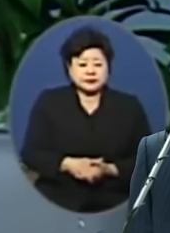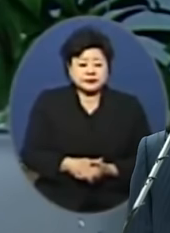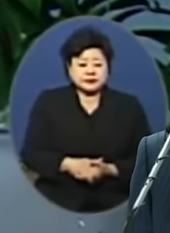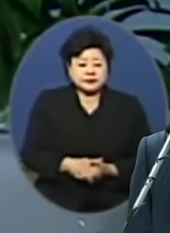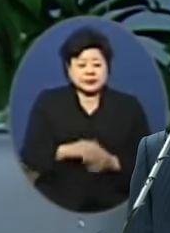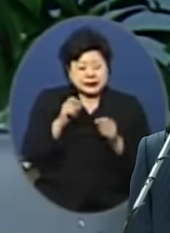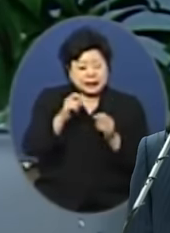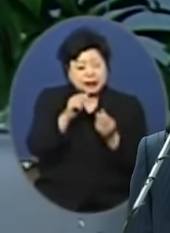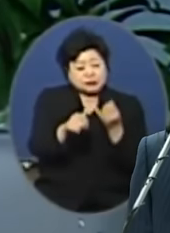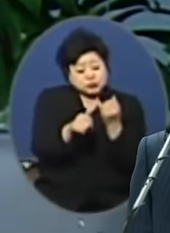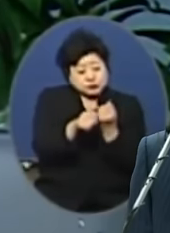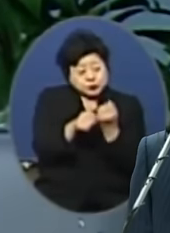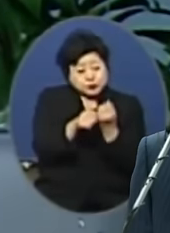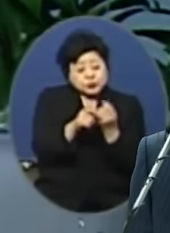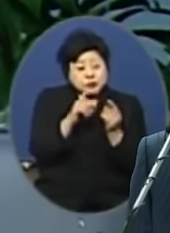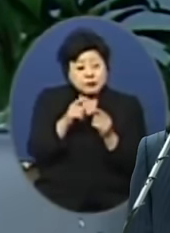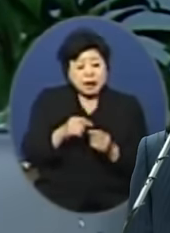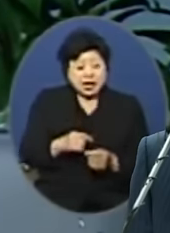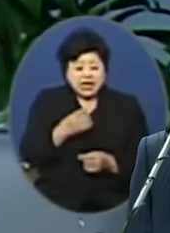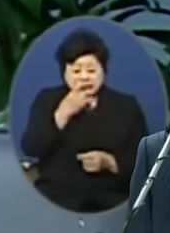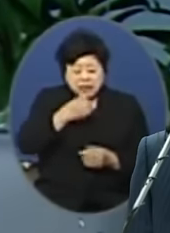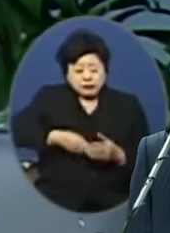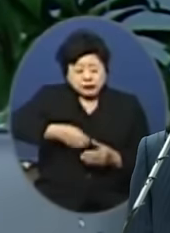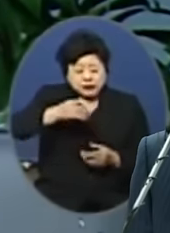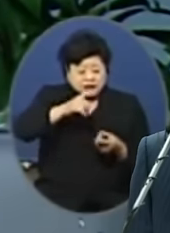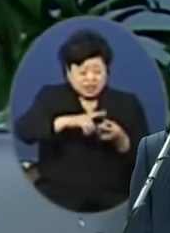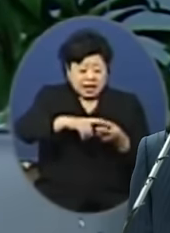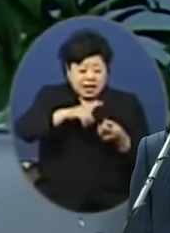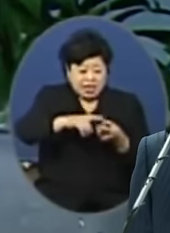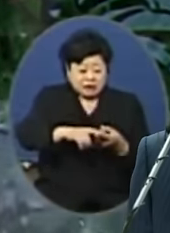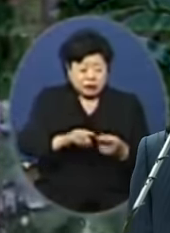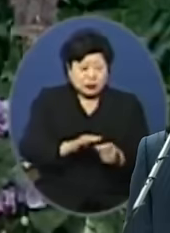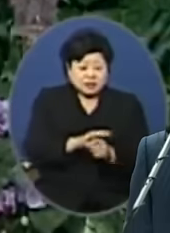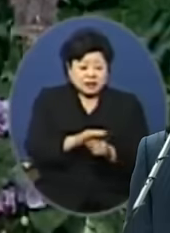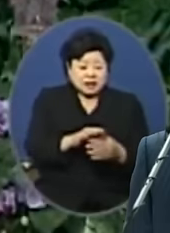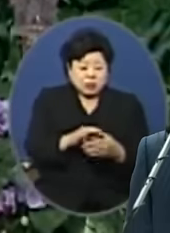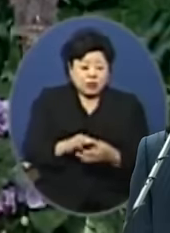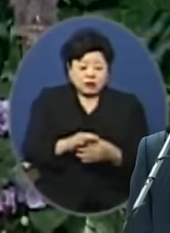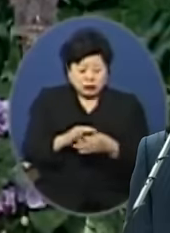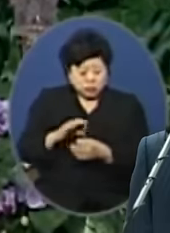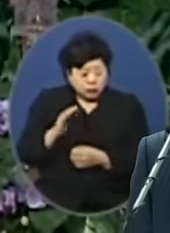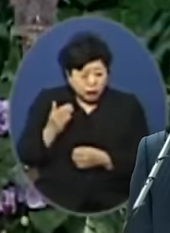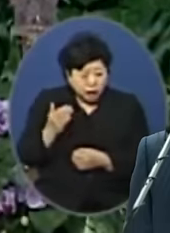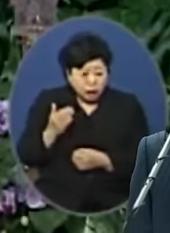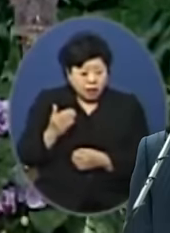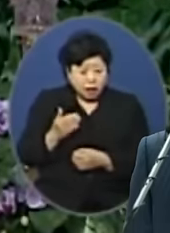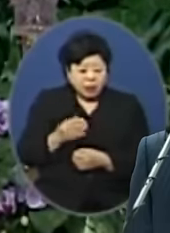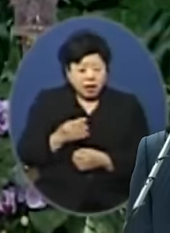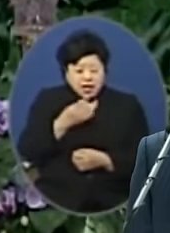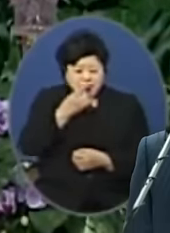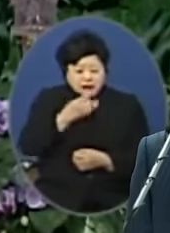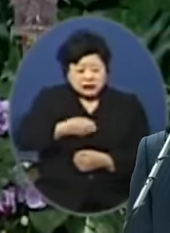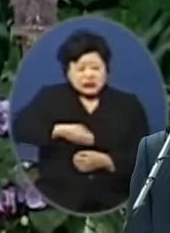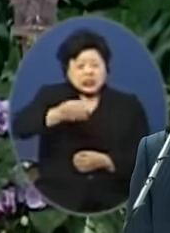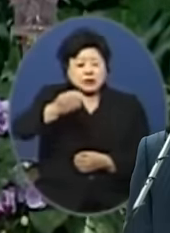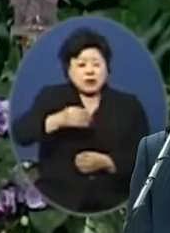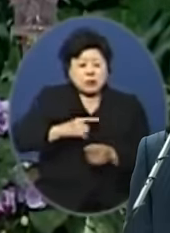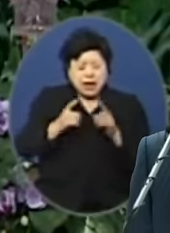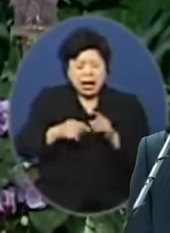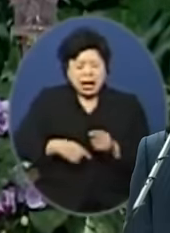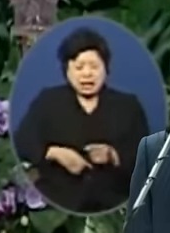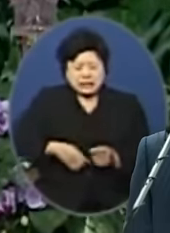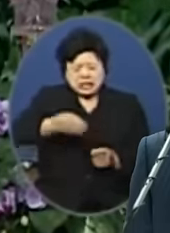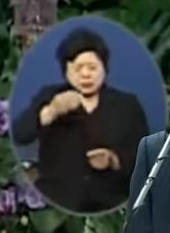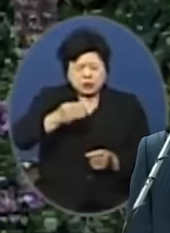가장 가까운 부부간에도 어떤 말의 씨앗을 뿌리느냐에 따라서 사랑하는 관계를 유지할 수도 있고 원수 관계가 될 수도 있다는